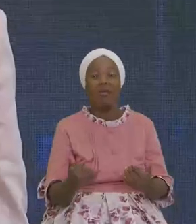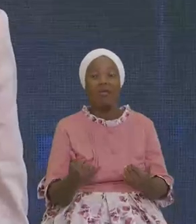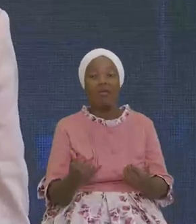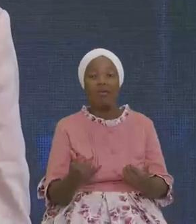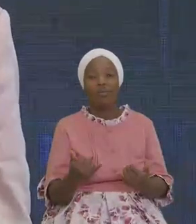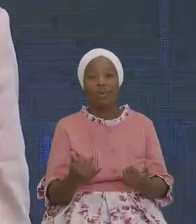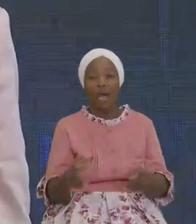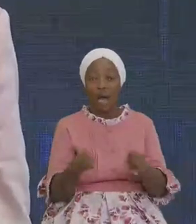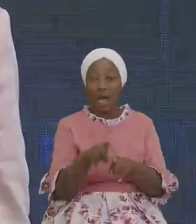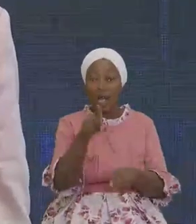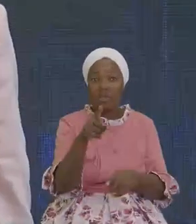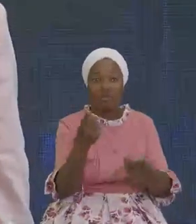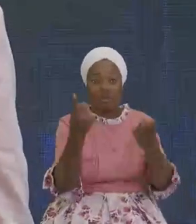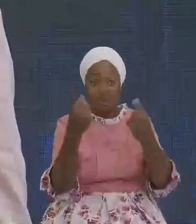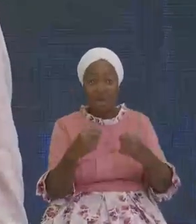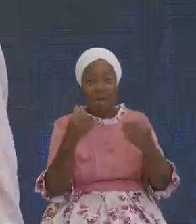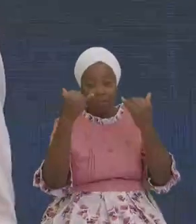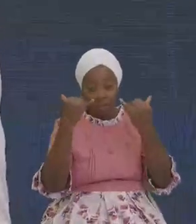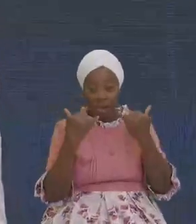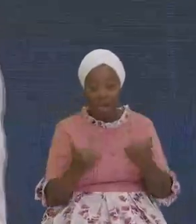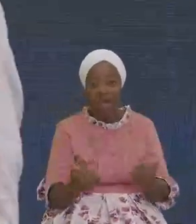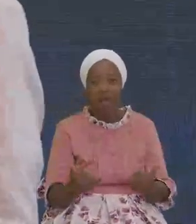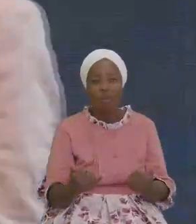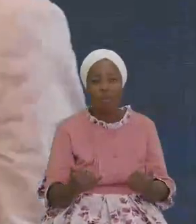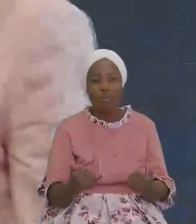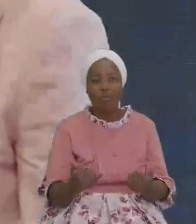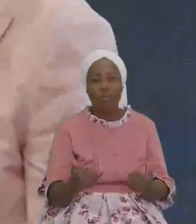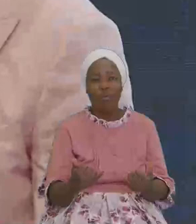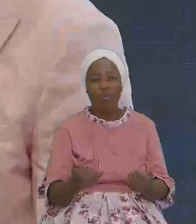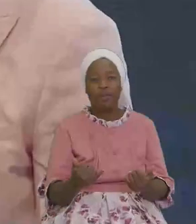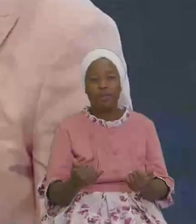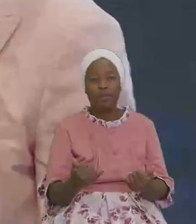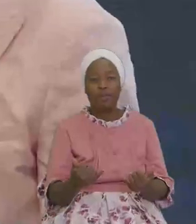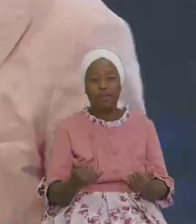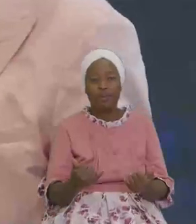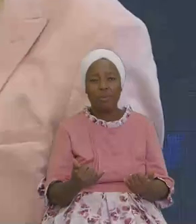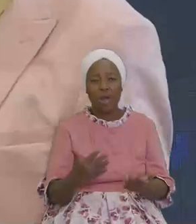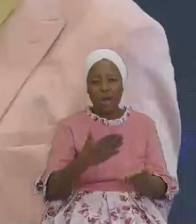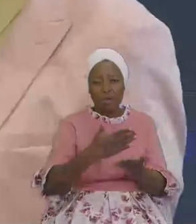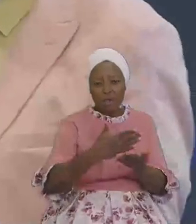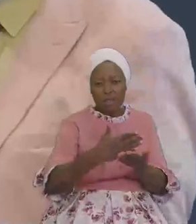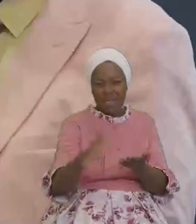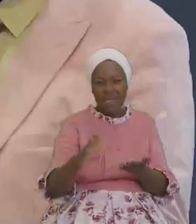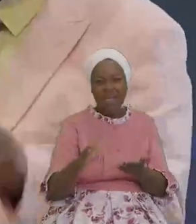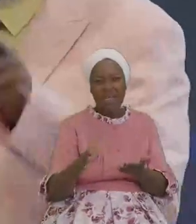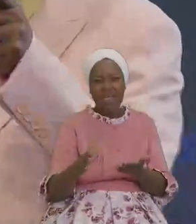Comme tu viens maintenant. Comme tu viens maintenant.